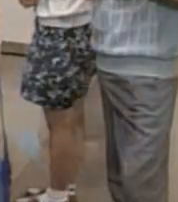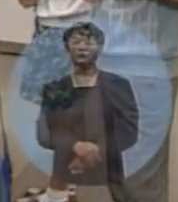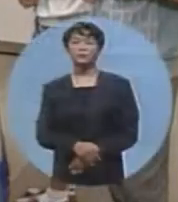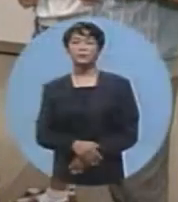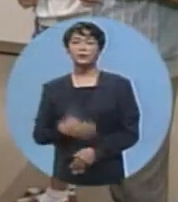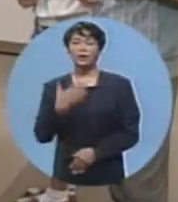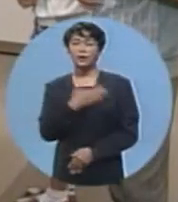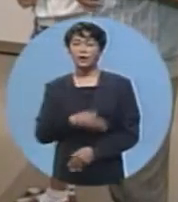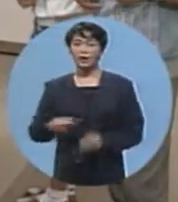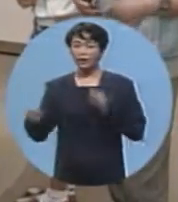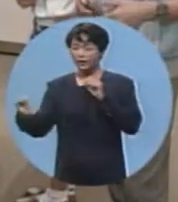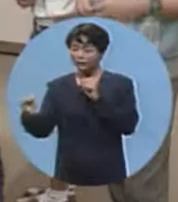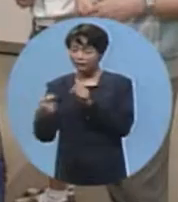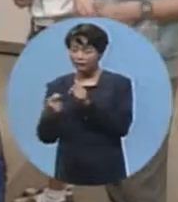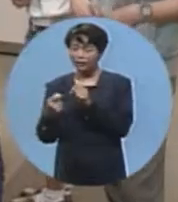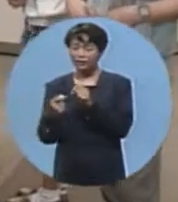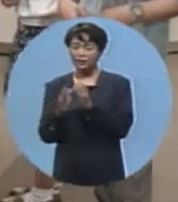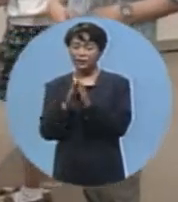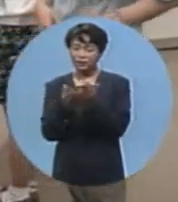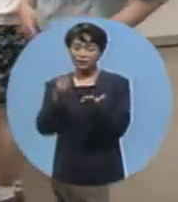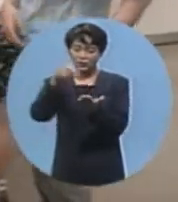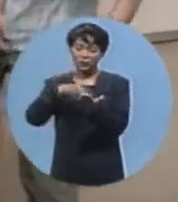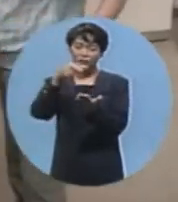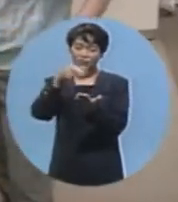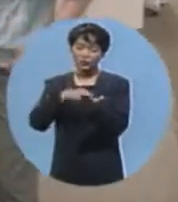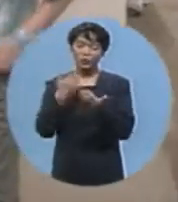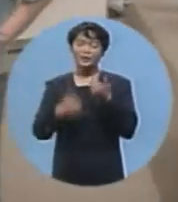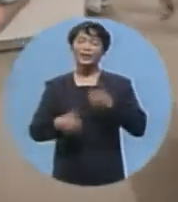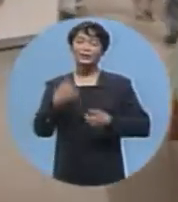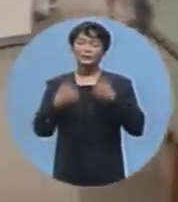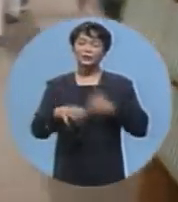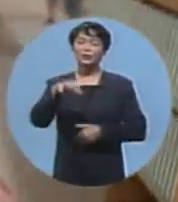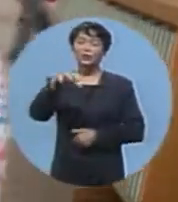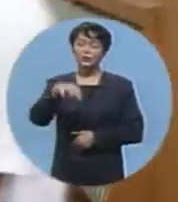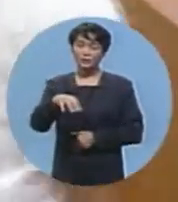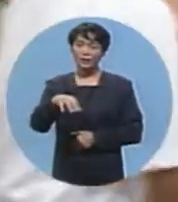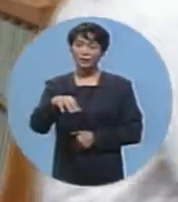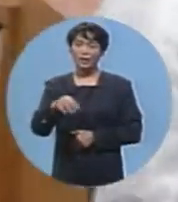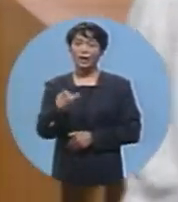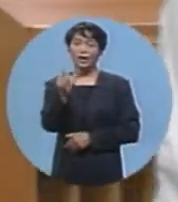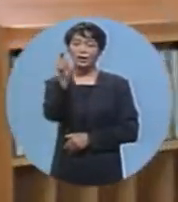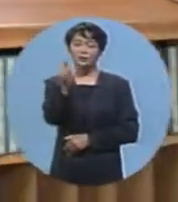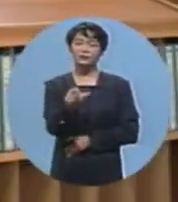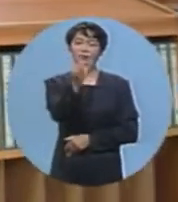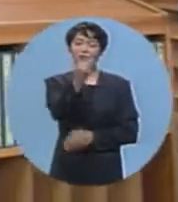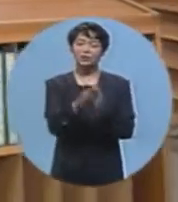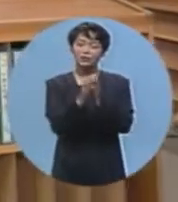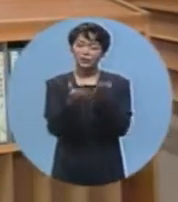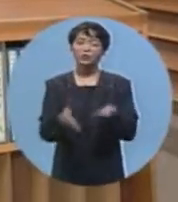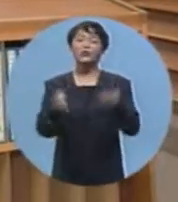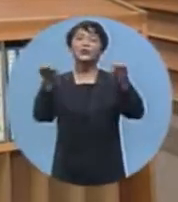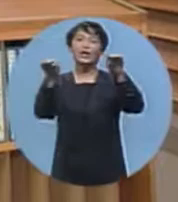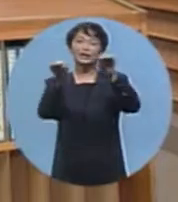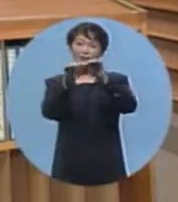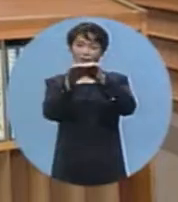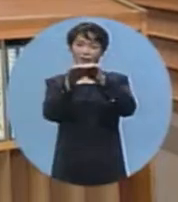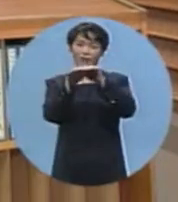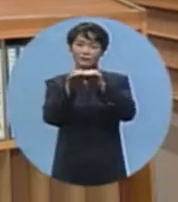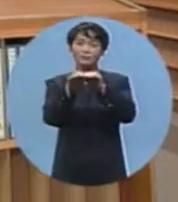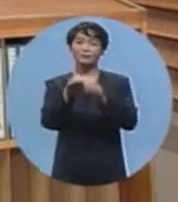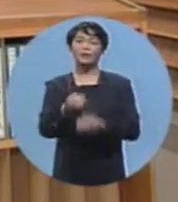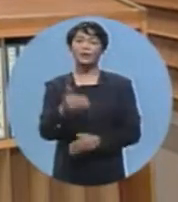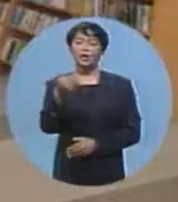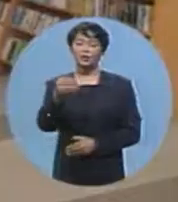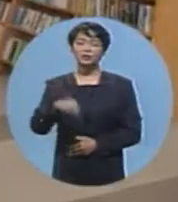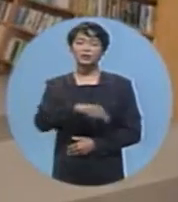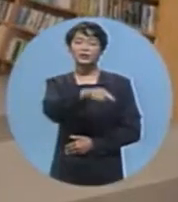身近なところで読書を楽しめるところというと、なんといっても図書館ですね。この中央図書館をはじめと